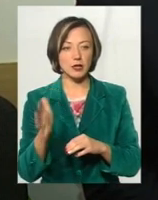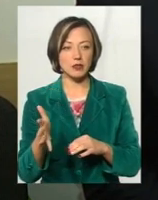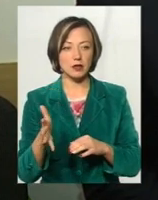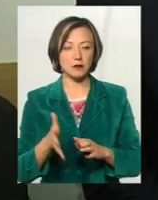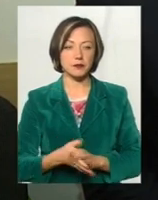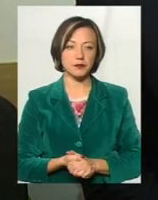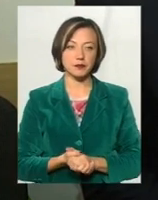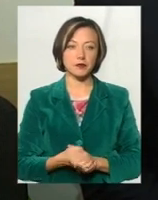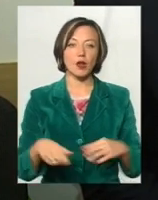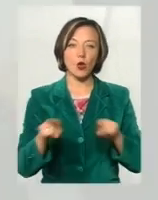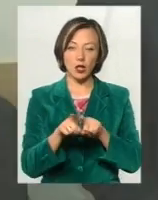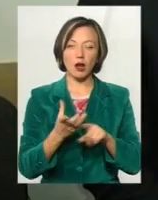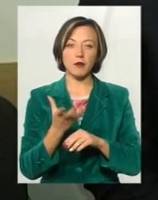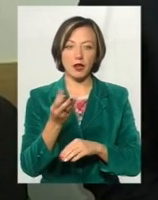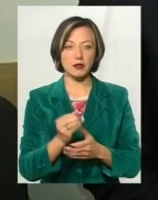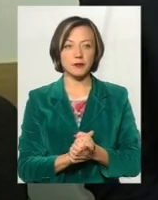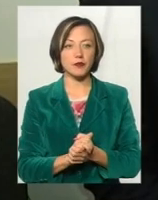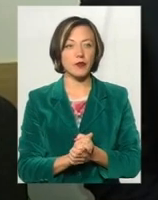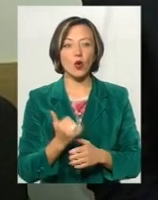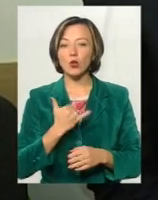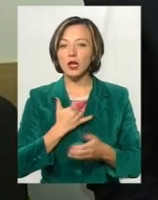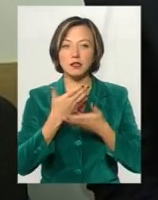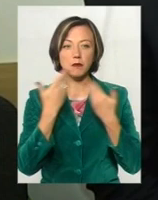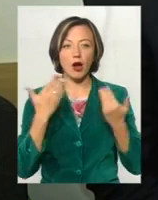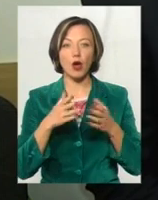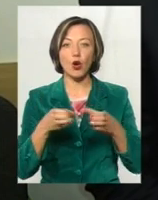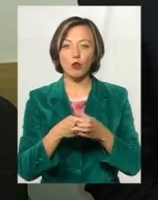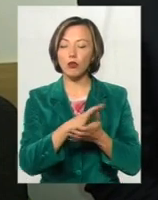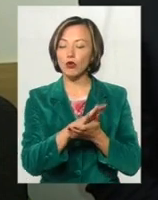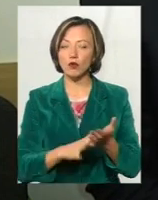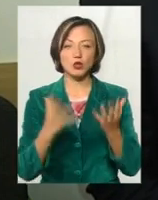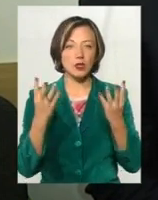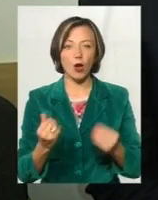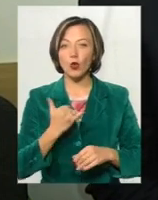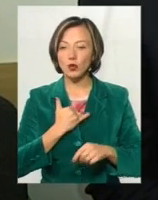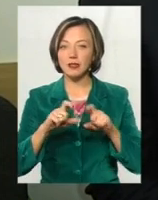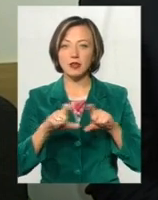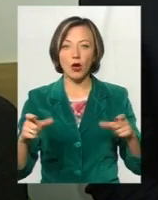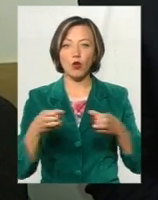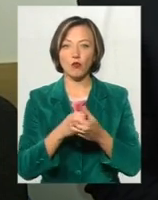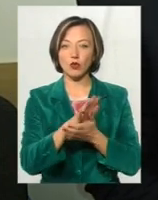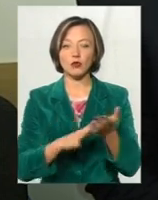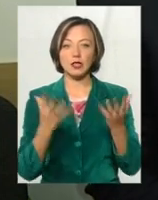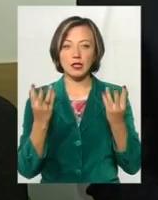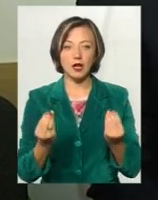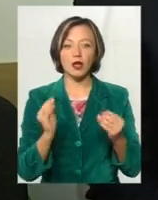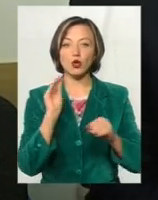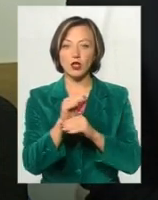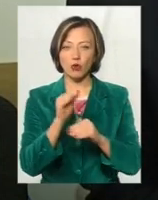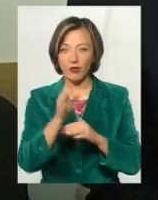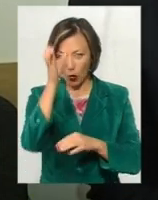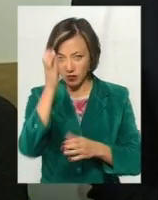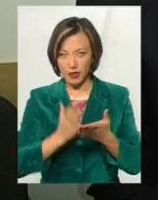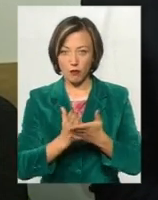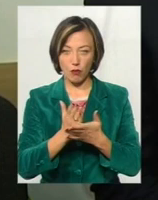450. Ось така плата. У нас немає групи продовженого дня. У нас в закладі групи продовженого дня немає. У нас надаються додаткові освітні послуги.